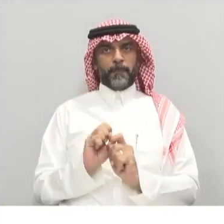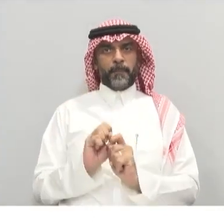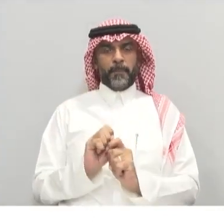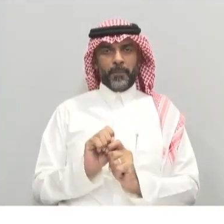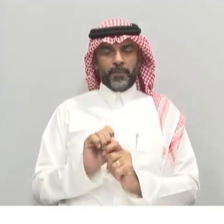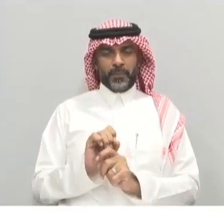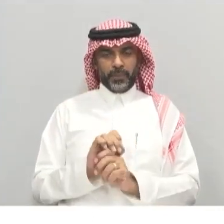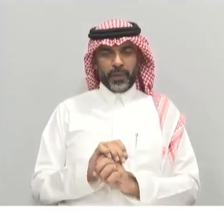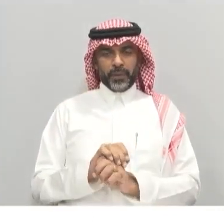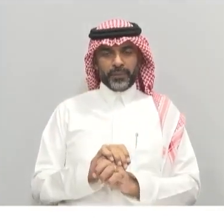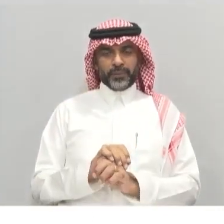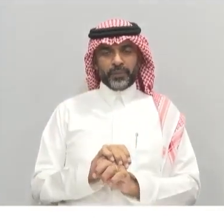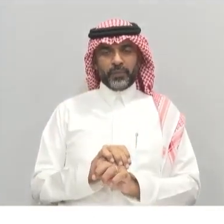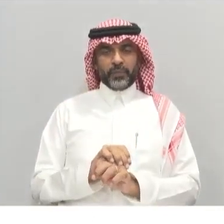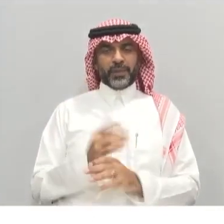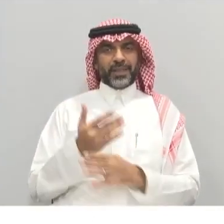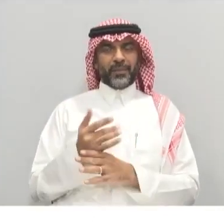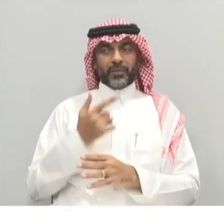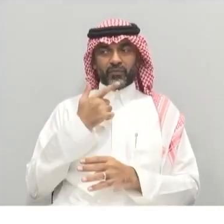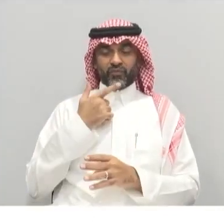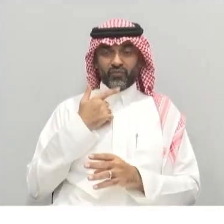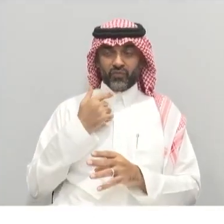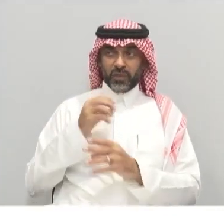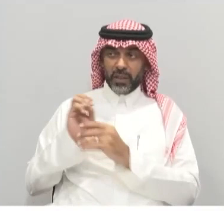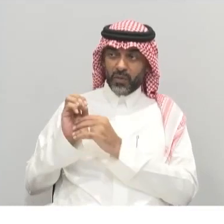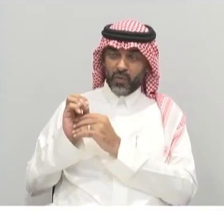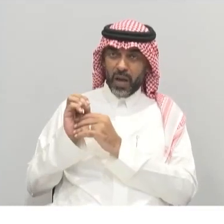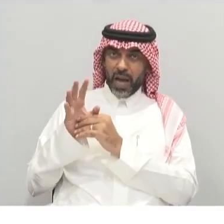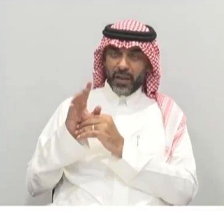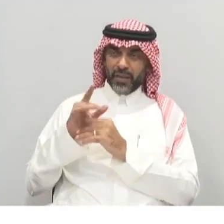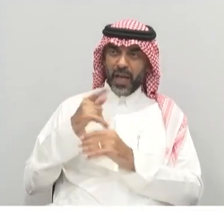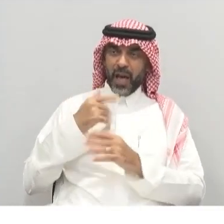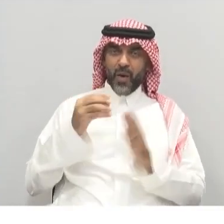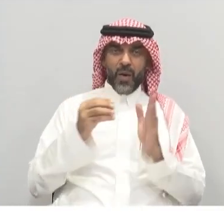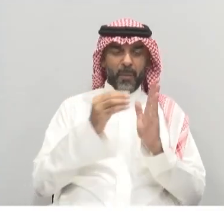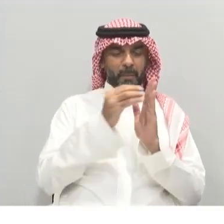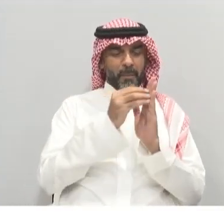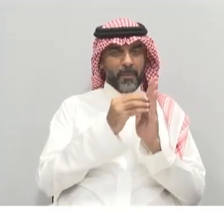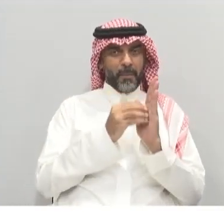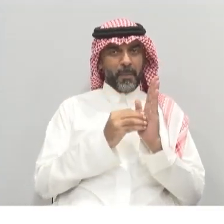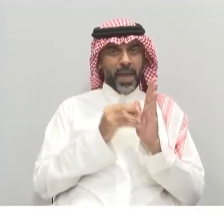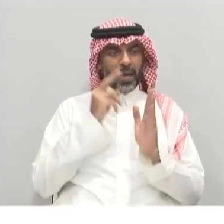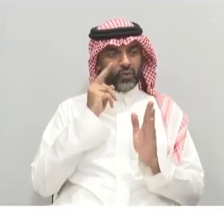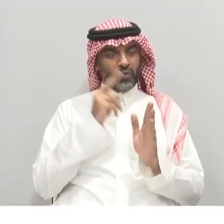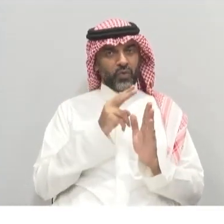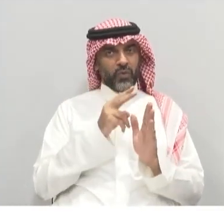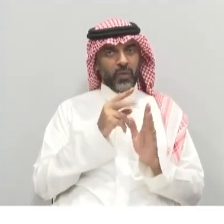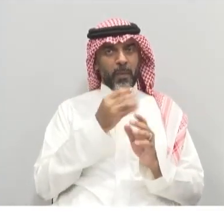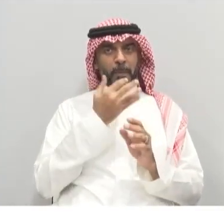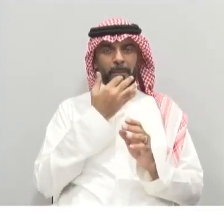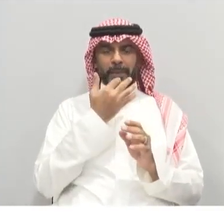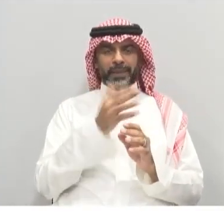توصيل البيانات المعقده بوضوح ودقه مما يسهل على الجمهور تفسيرها وفهم